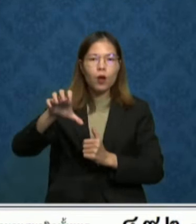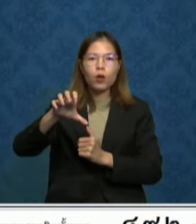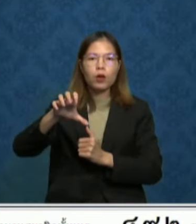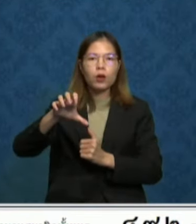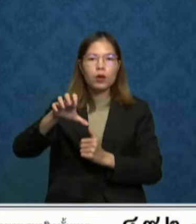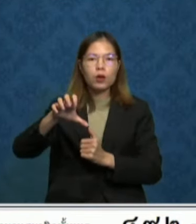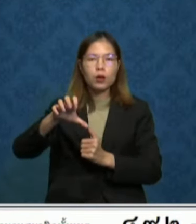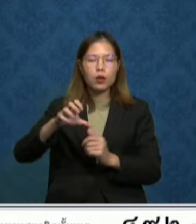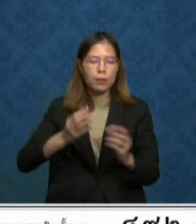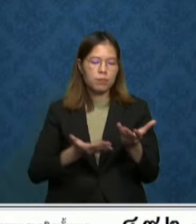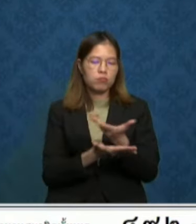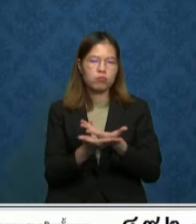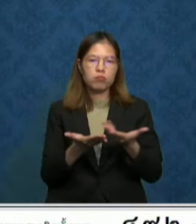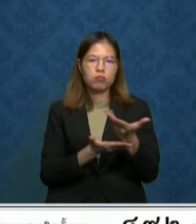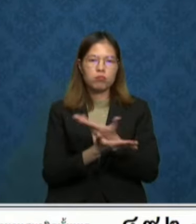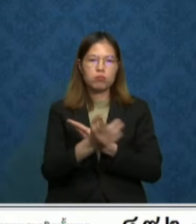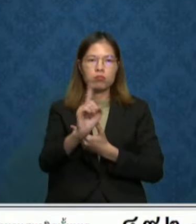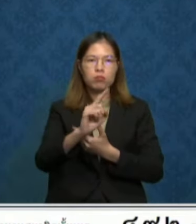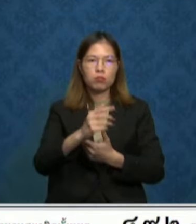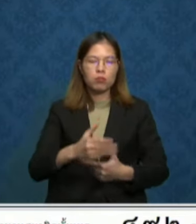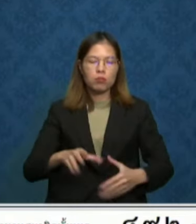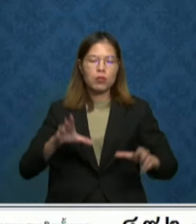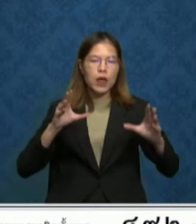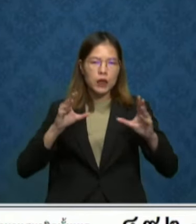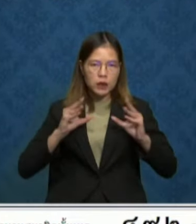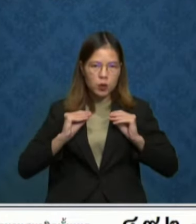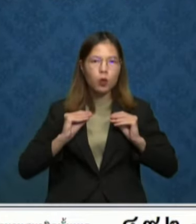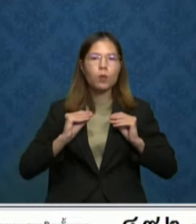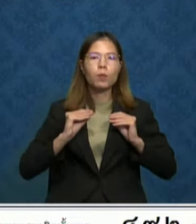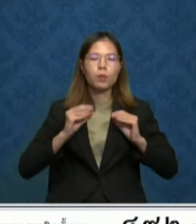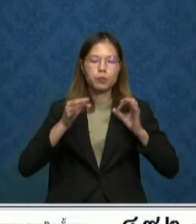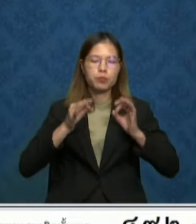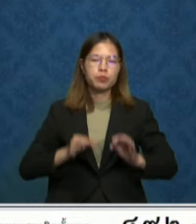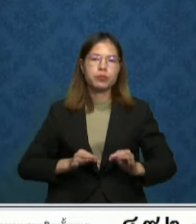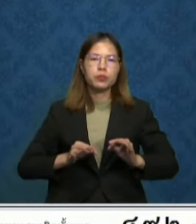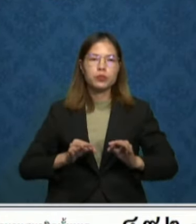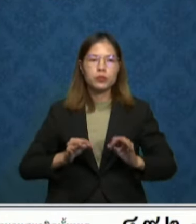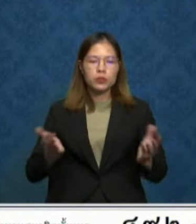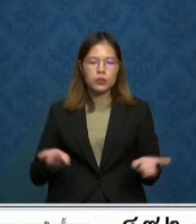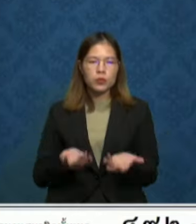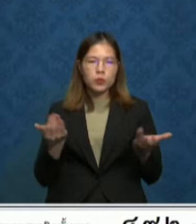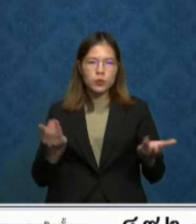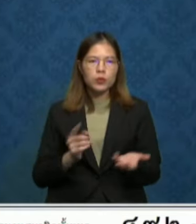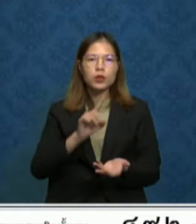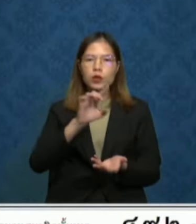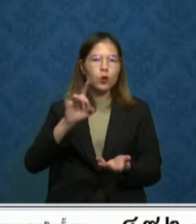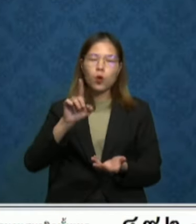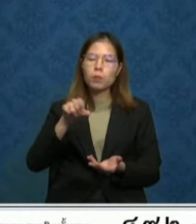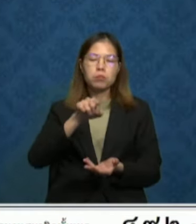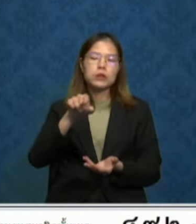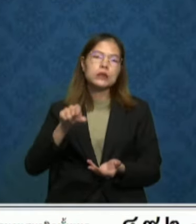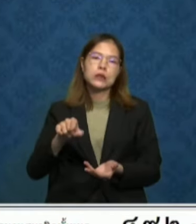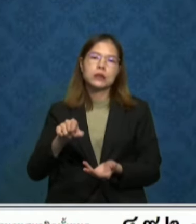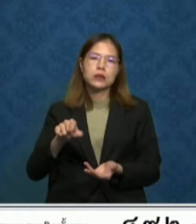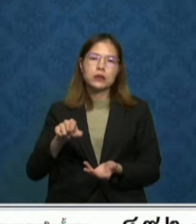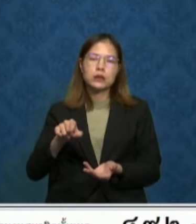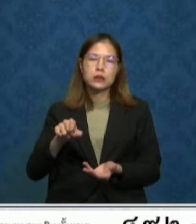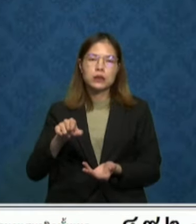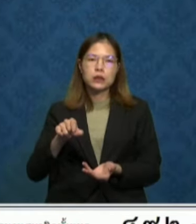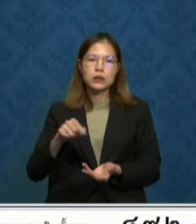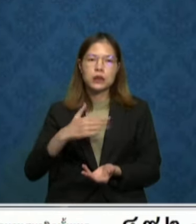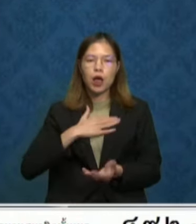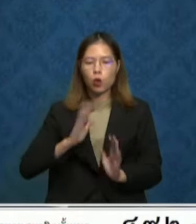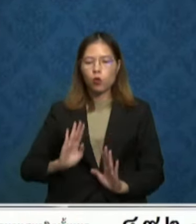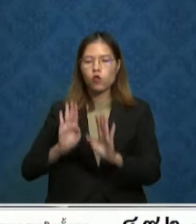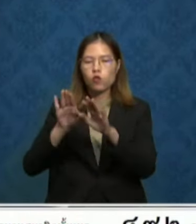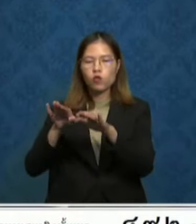ะประชาคมนี้มีผเหชอบหมกเป็นมัติเอกชันสนับสนล 100% ครัท่านประทานกัผมจึ